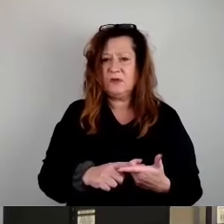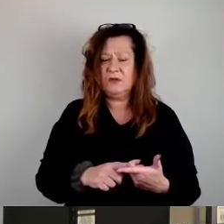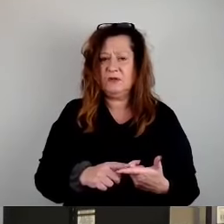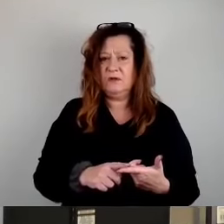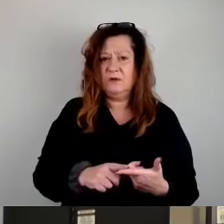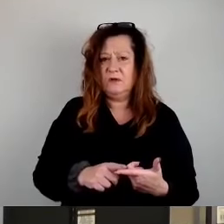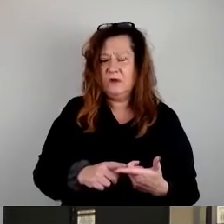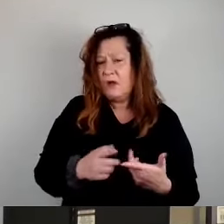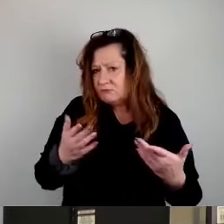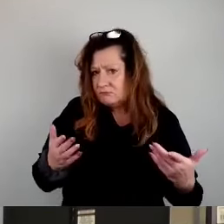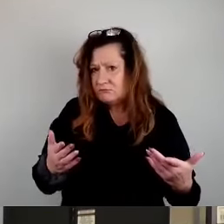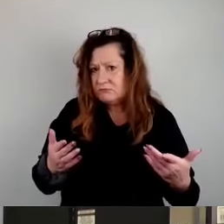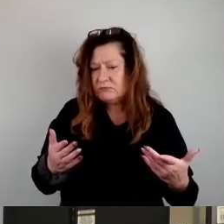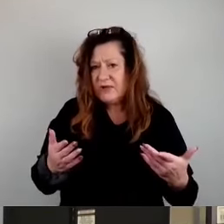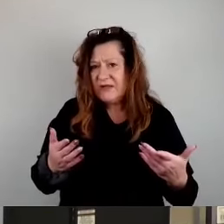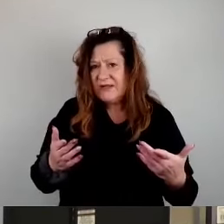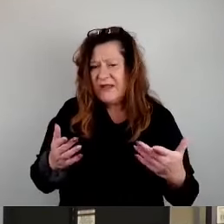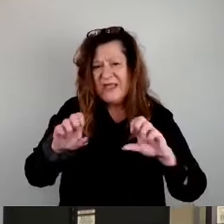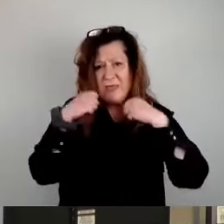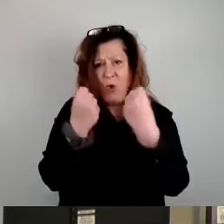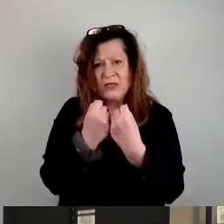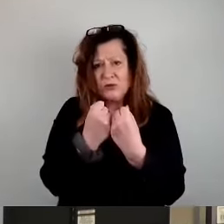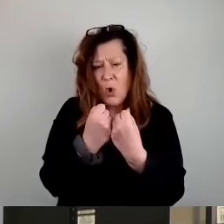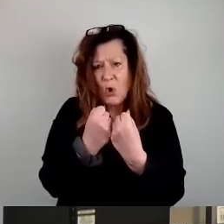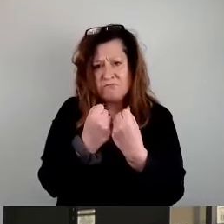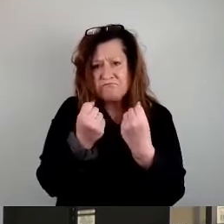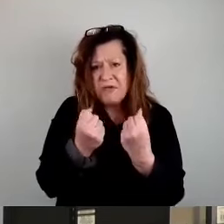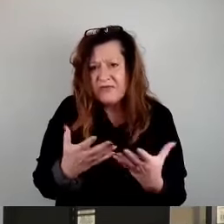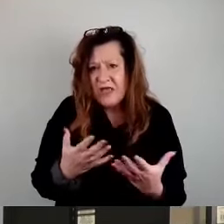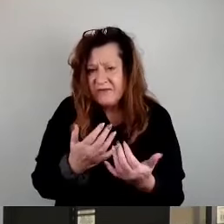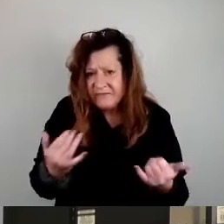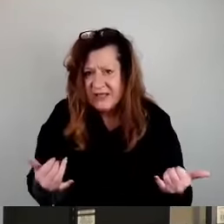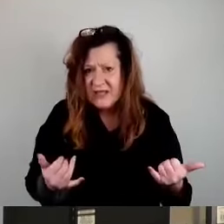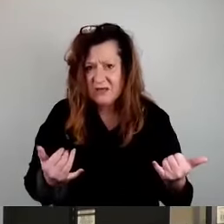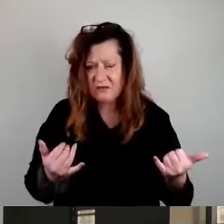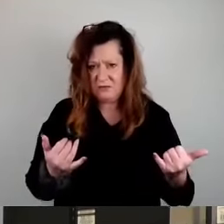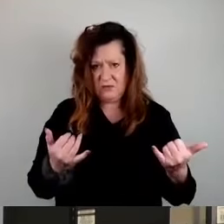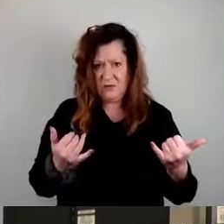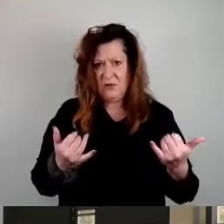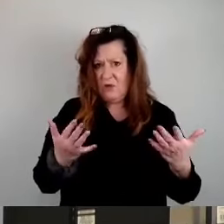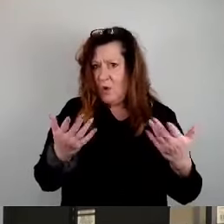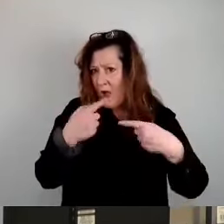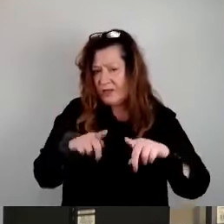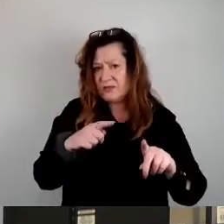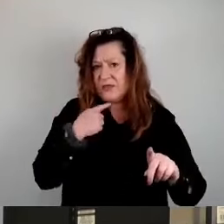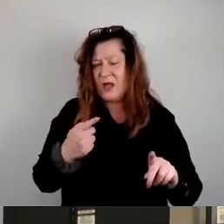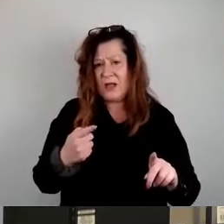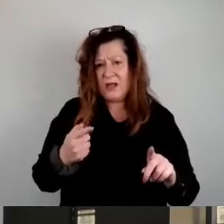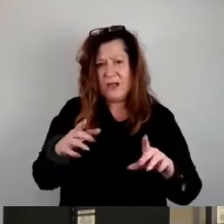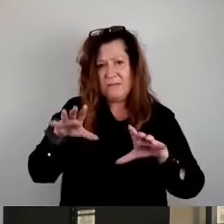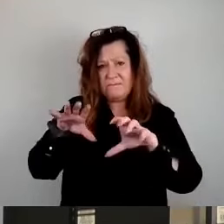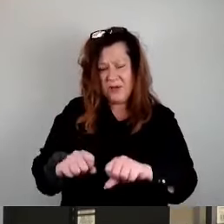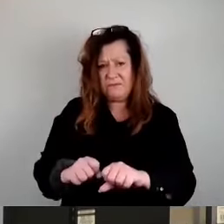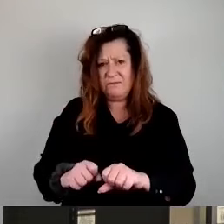überhaupt in diese Lage gebracht? Oder anders gesprochen, der Mensch, der das da besitzt, der hat das doch nicht schon